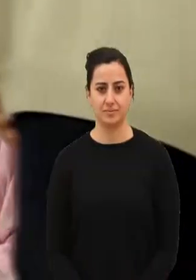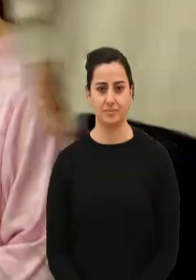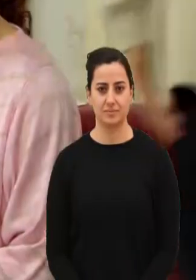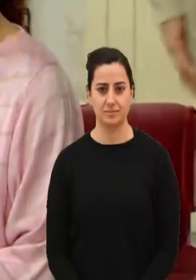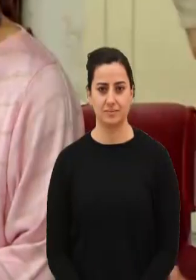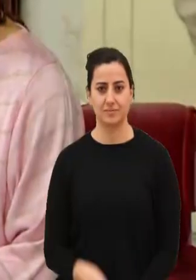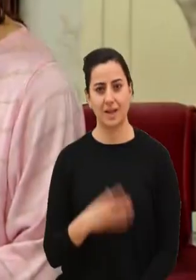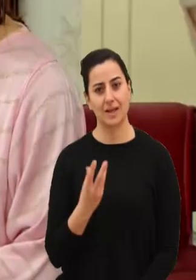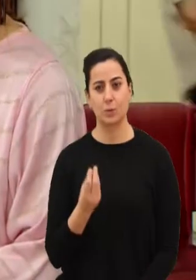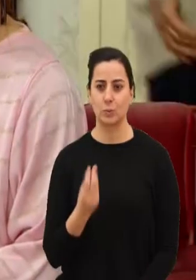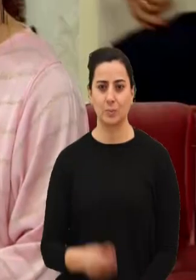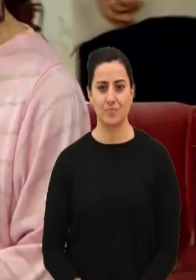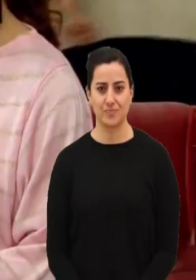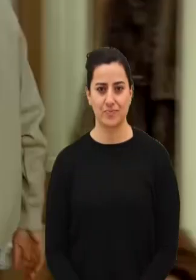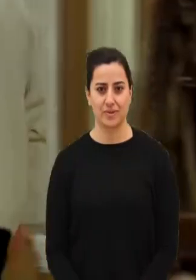En iyisi.